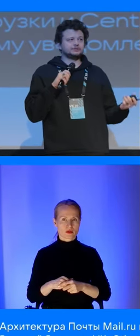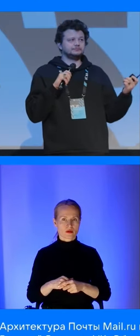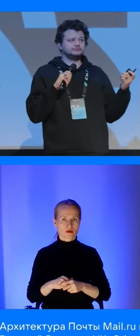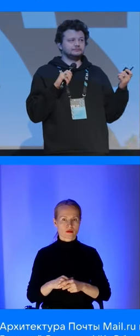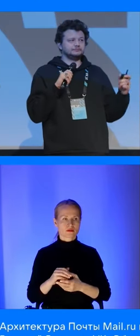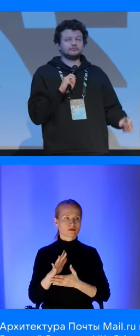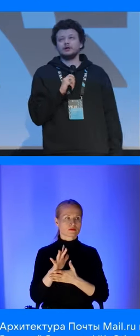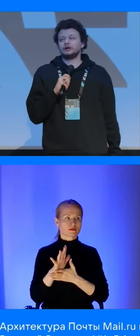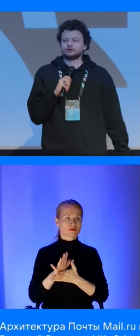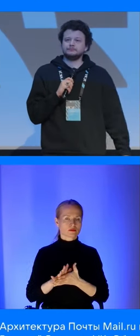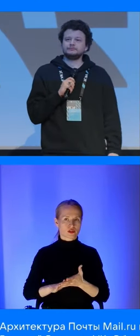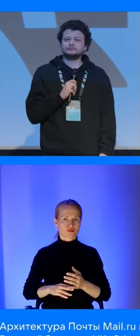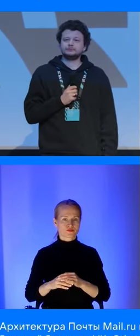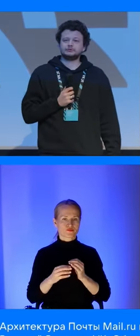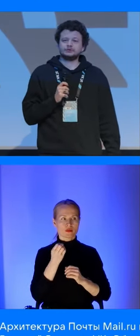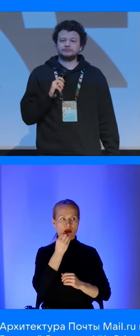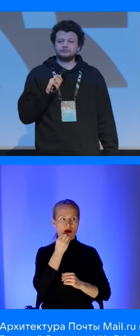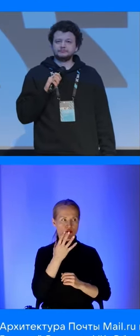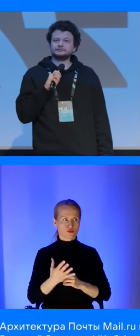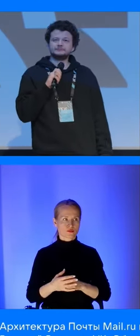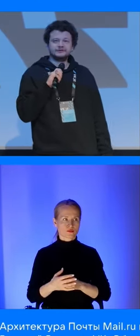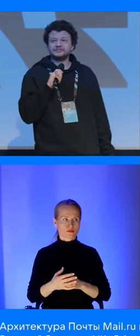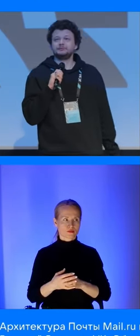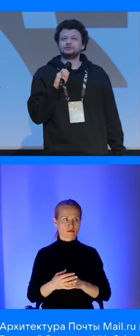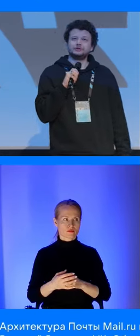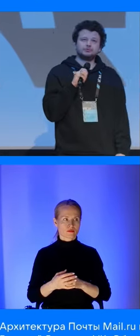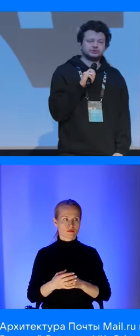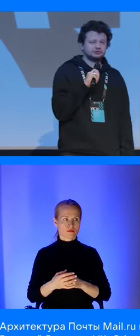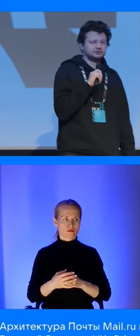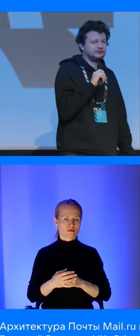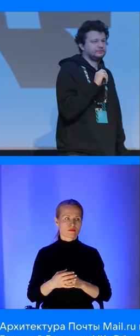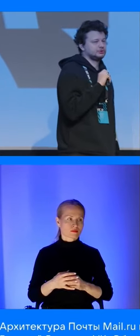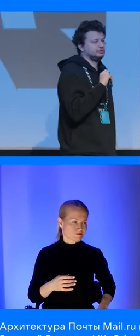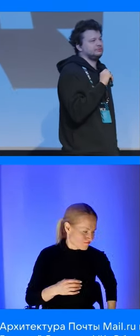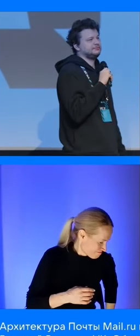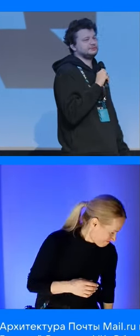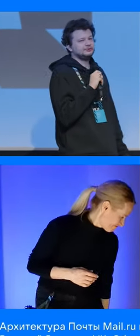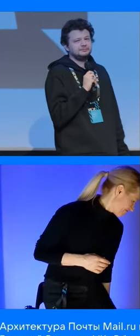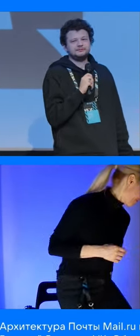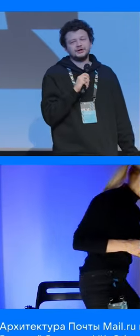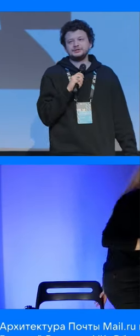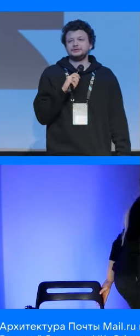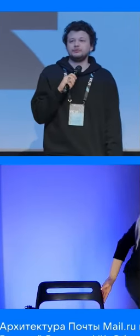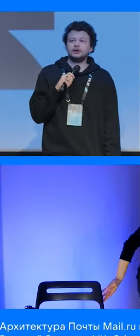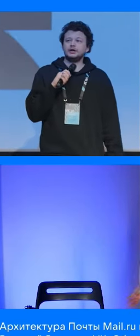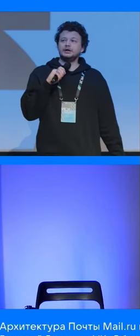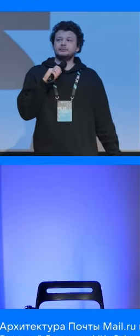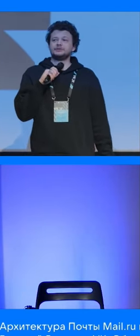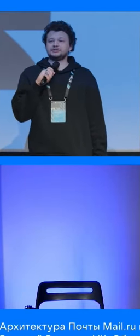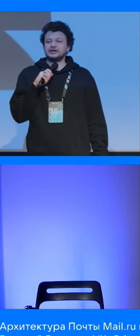Идем дальше. Хорошо. Вы все получили пуш о том, что вам пришло новое письмо, и теперь вы хотите